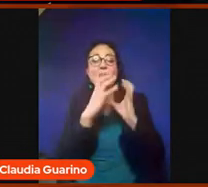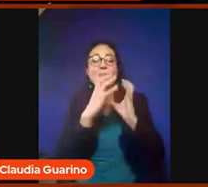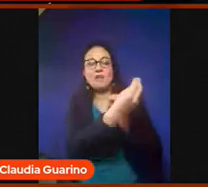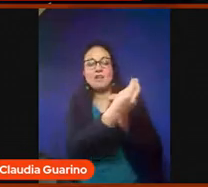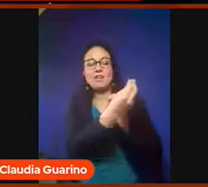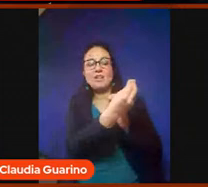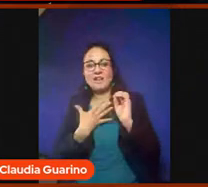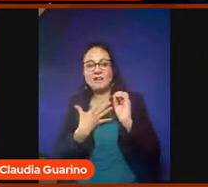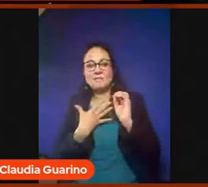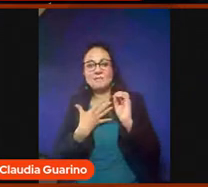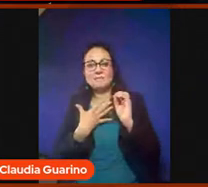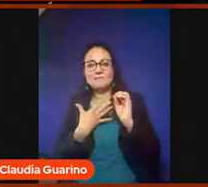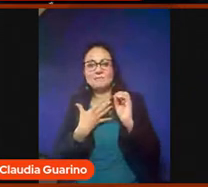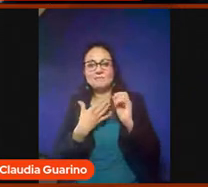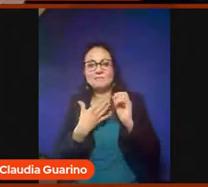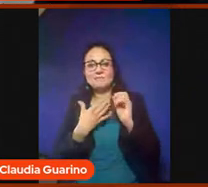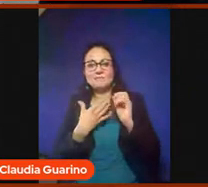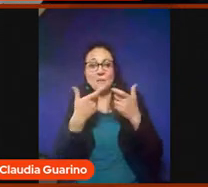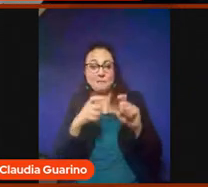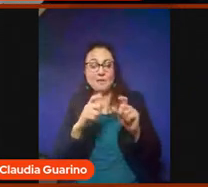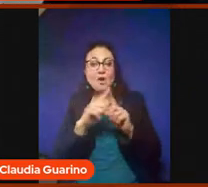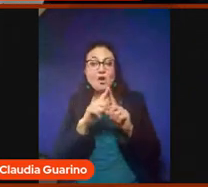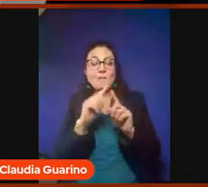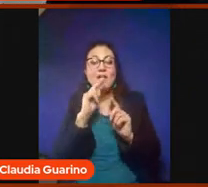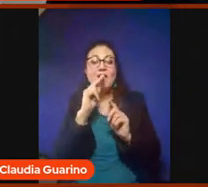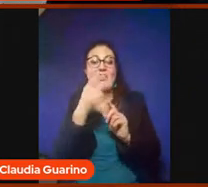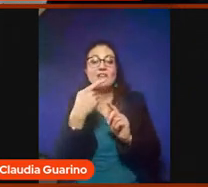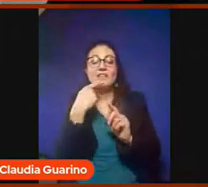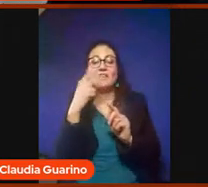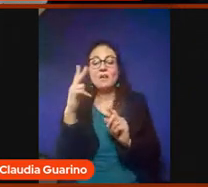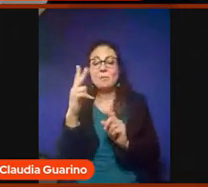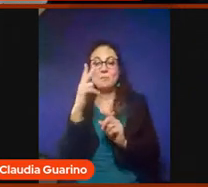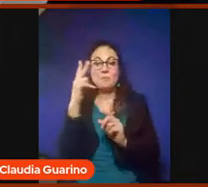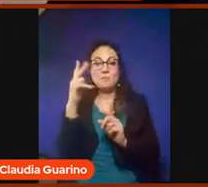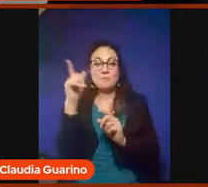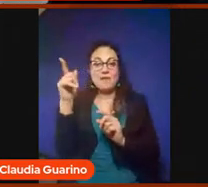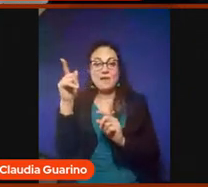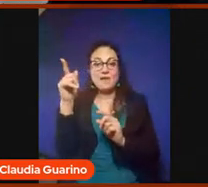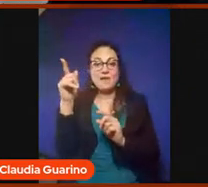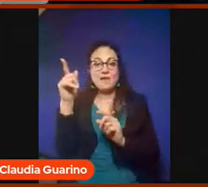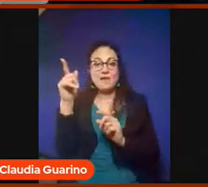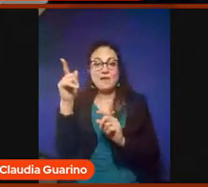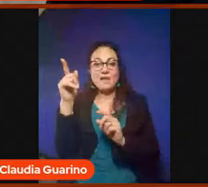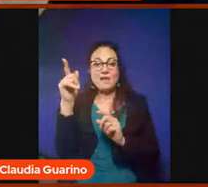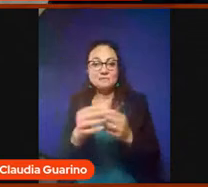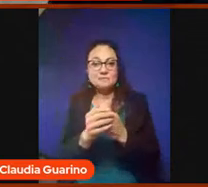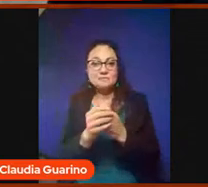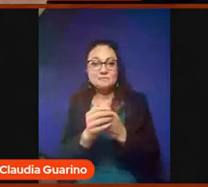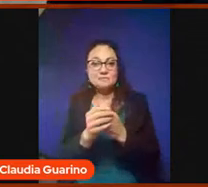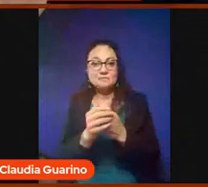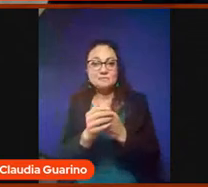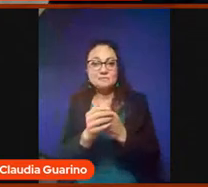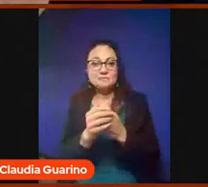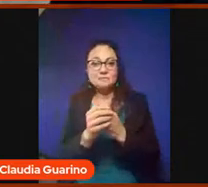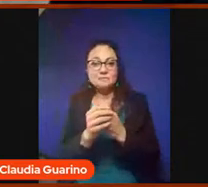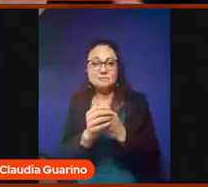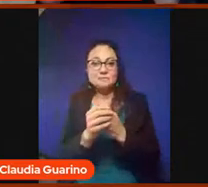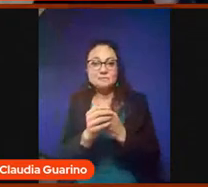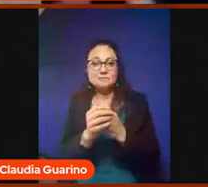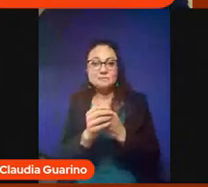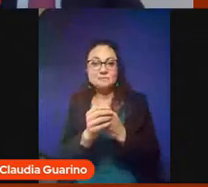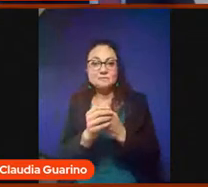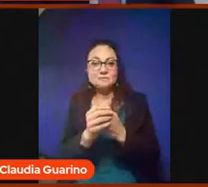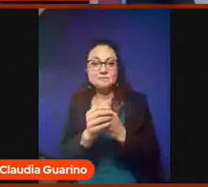le Beatitudini, chi erediterà la terra? Gli umili. Monsignore?